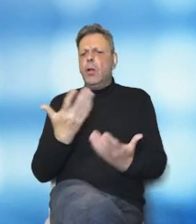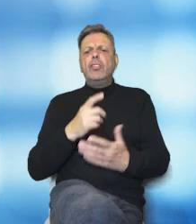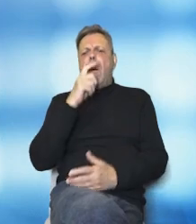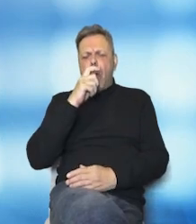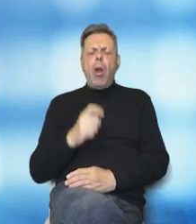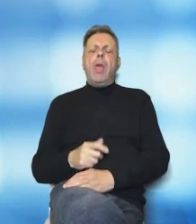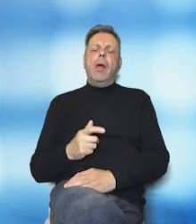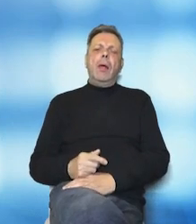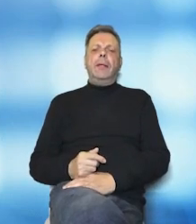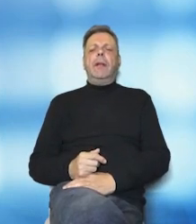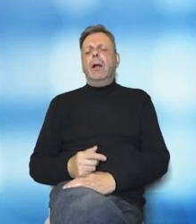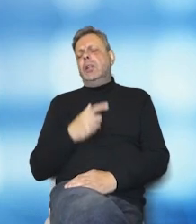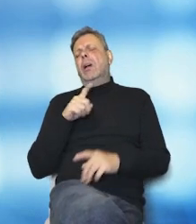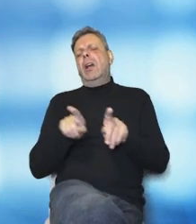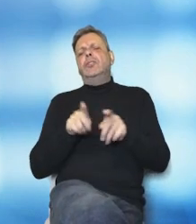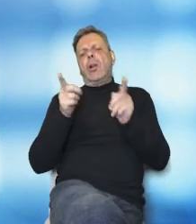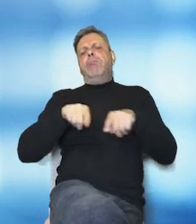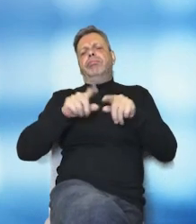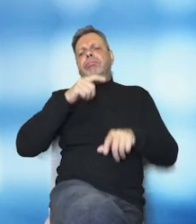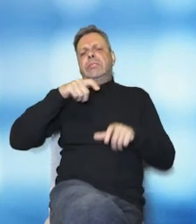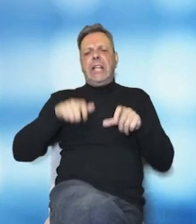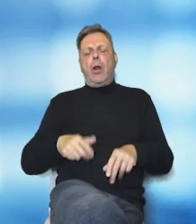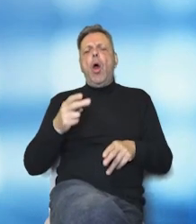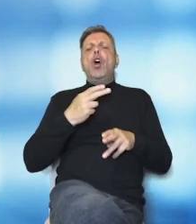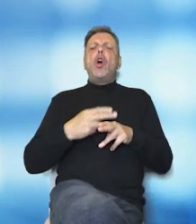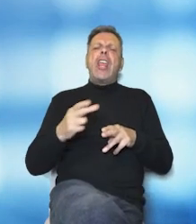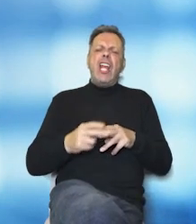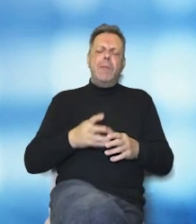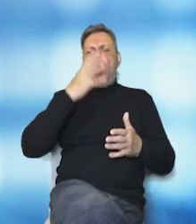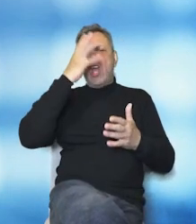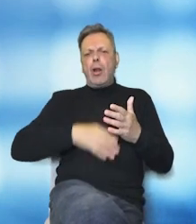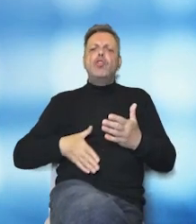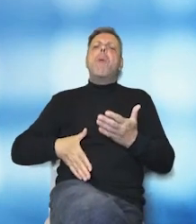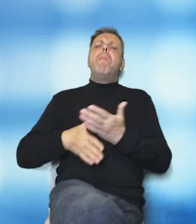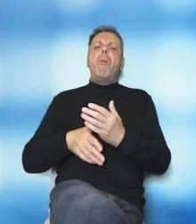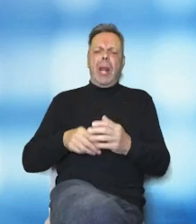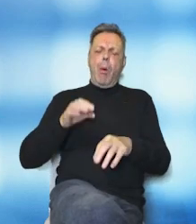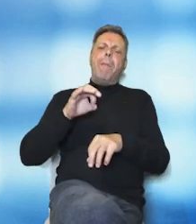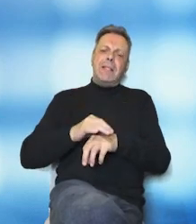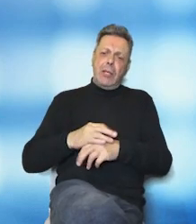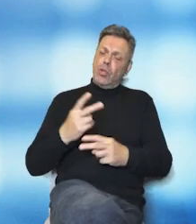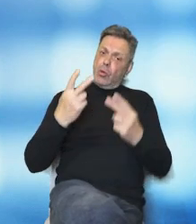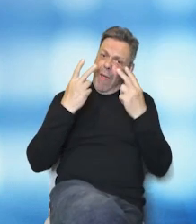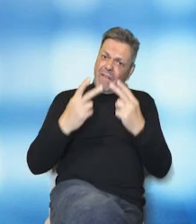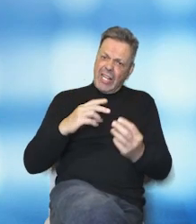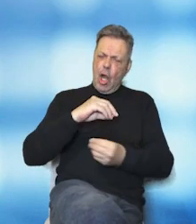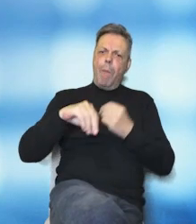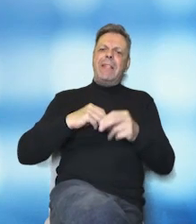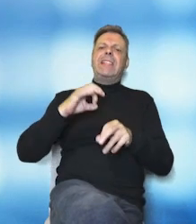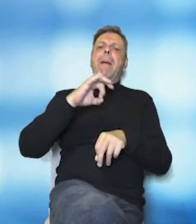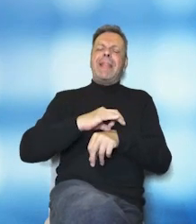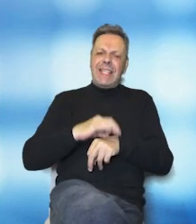Ok, ono staro. I onda to lako, brzo riješimo dijagnozu i pomognemo pacijentu. Zato je bitna je ta obiteljska